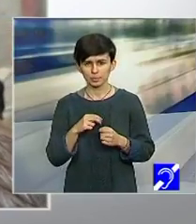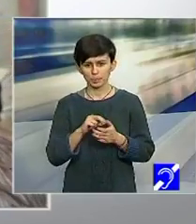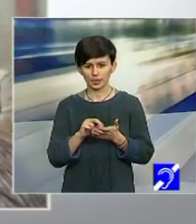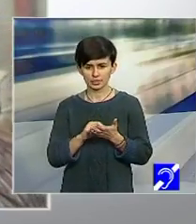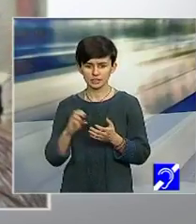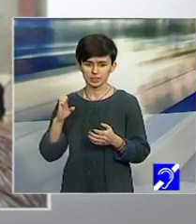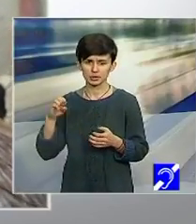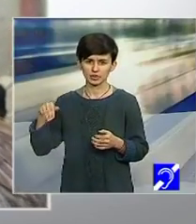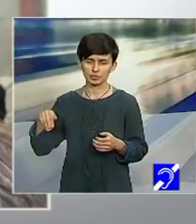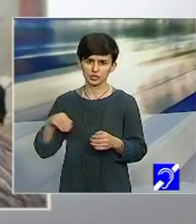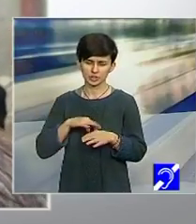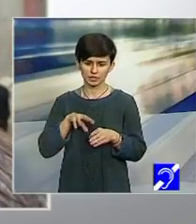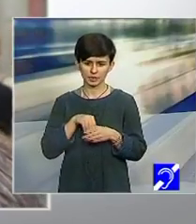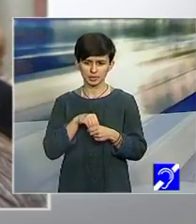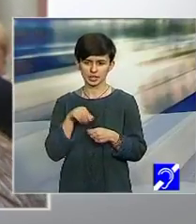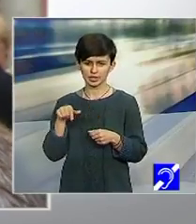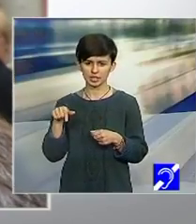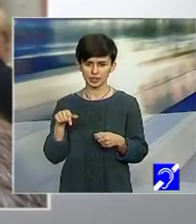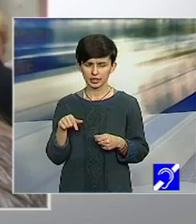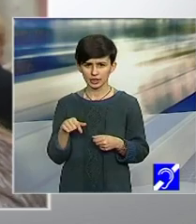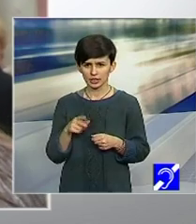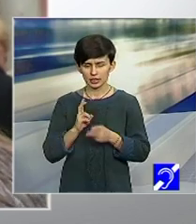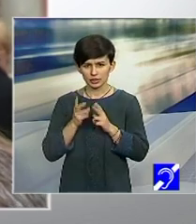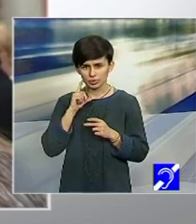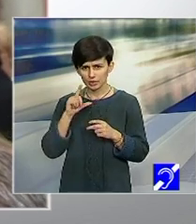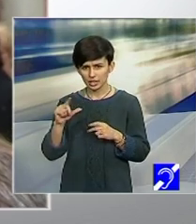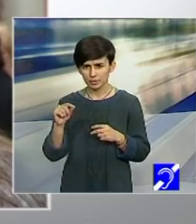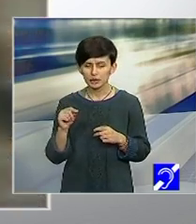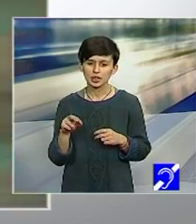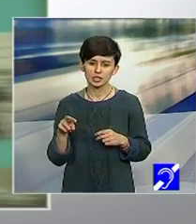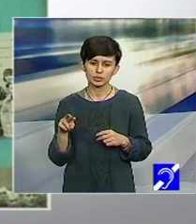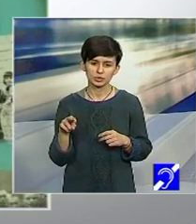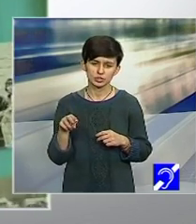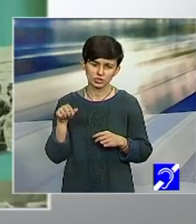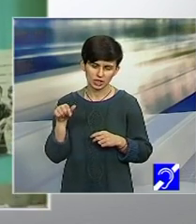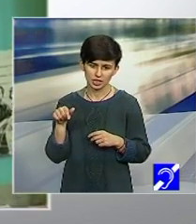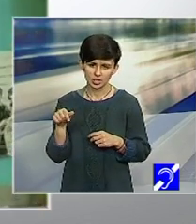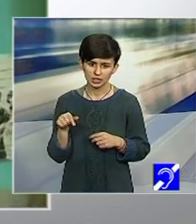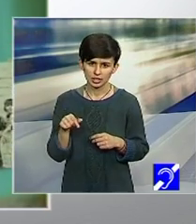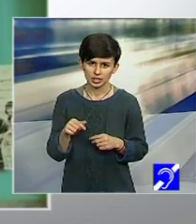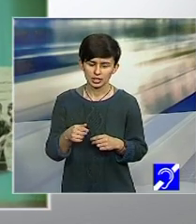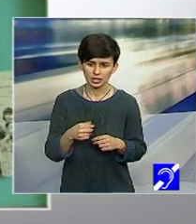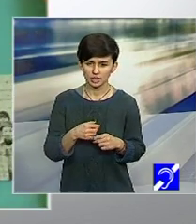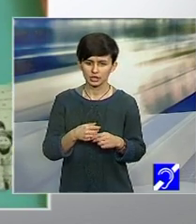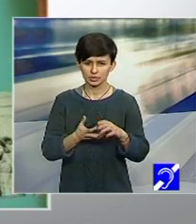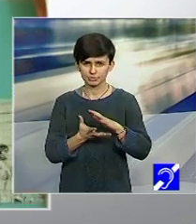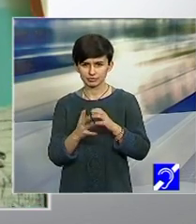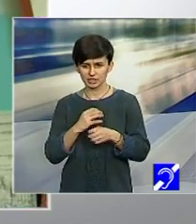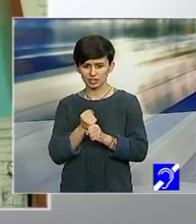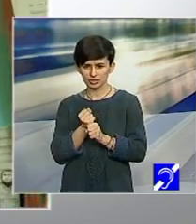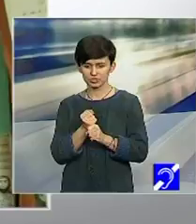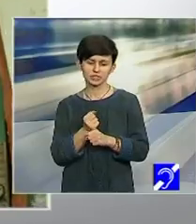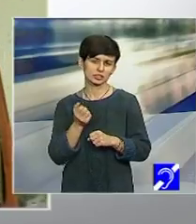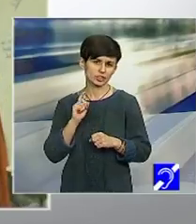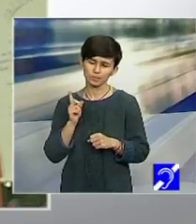și familia ei și cum a mers Eva cu sora ei Geamănă în Auschwitz. Și nu au